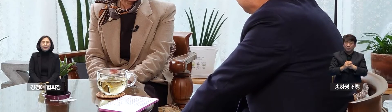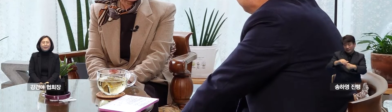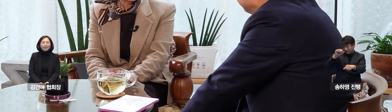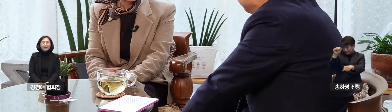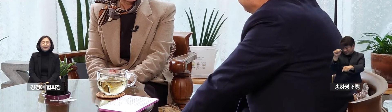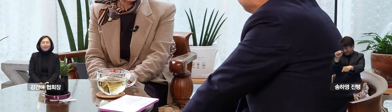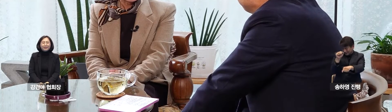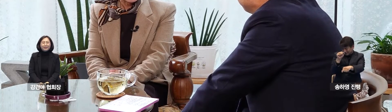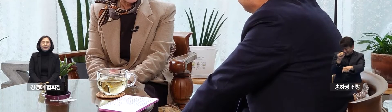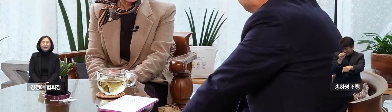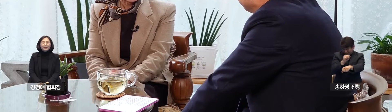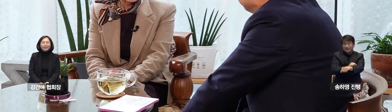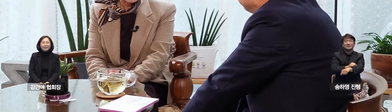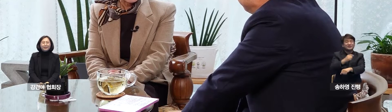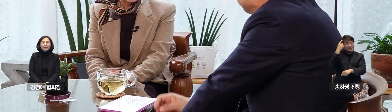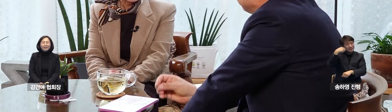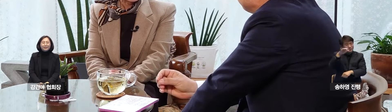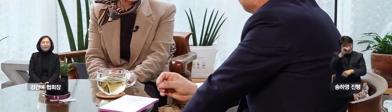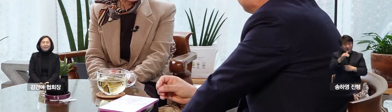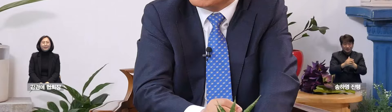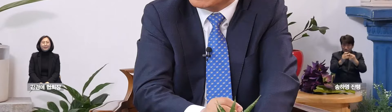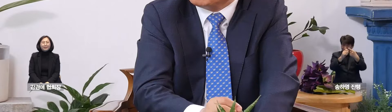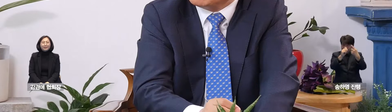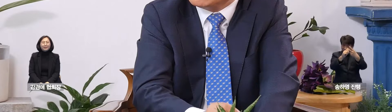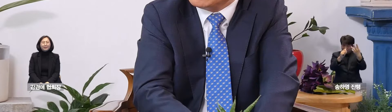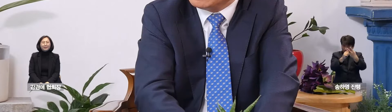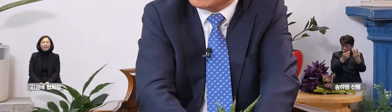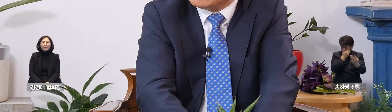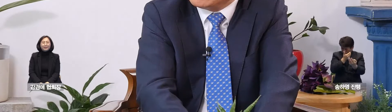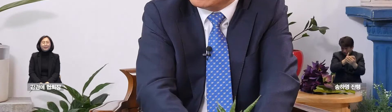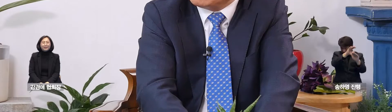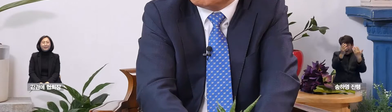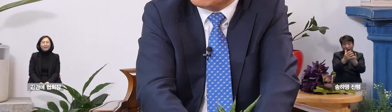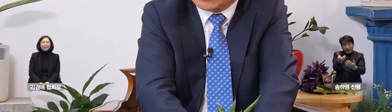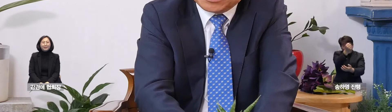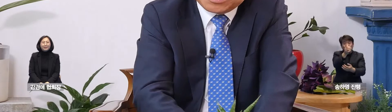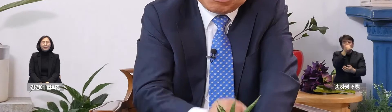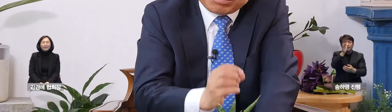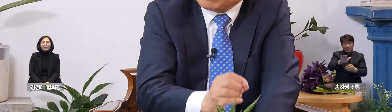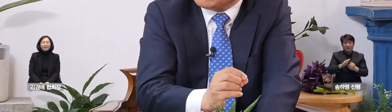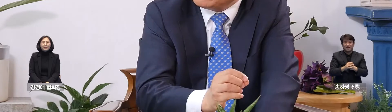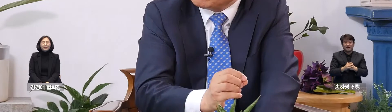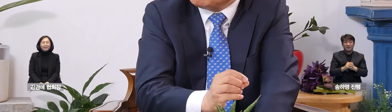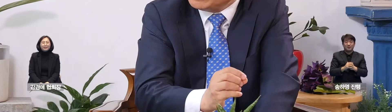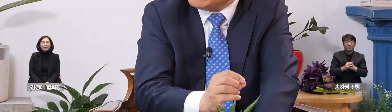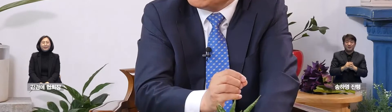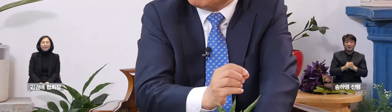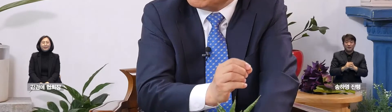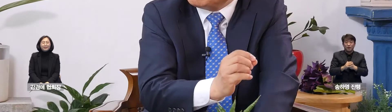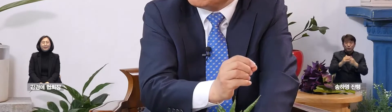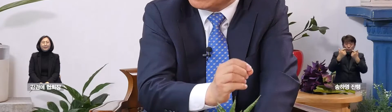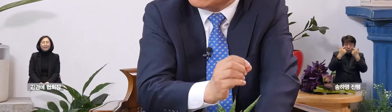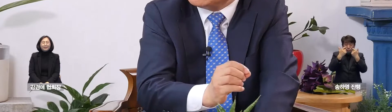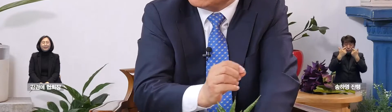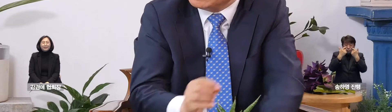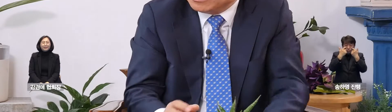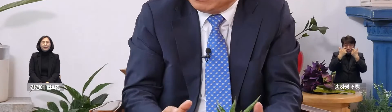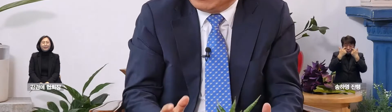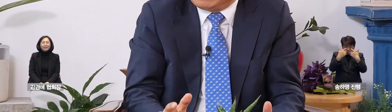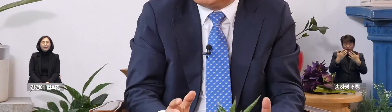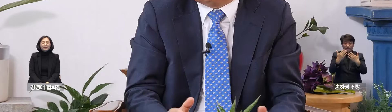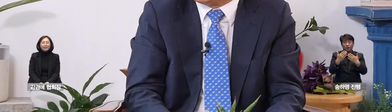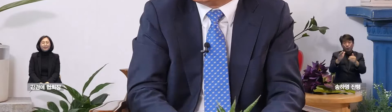잘하실 것 같은 생각이 듭니다. 그러니까 이 세 가지 중요한 걸 다 가지고 있는데 아니 분명히 도움이 되시죠. 미술에서